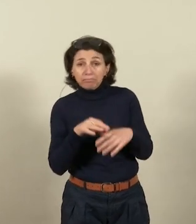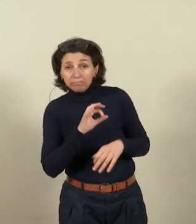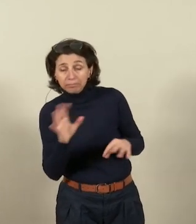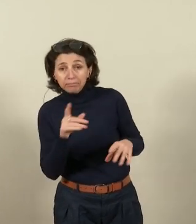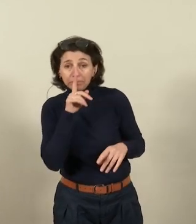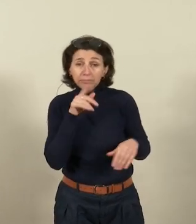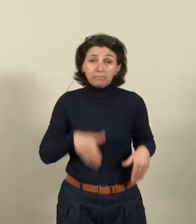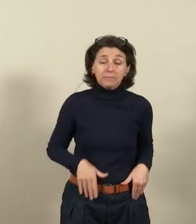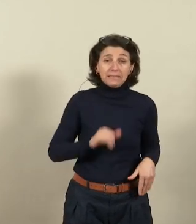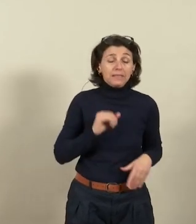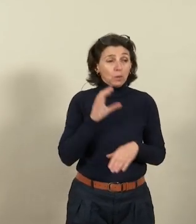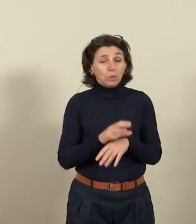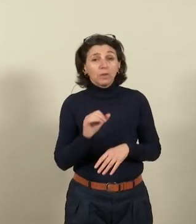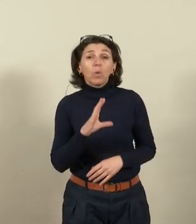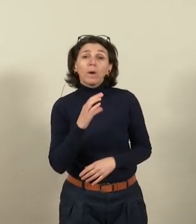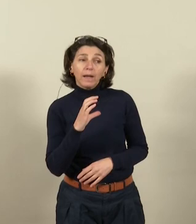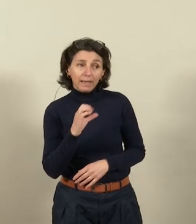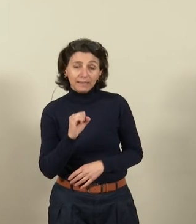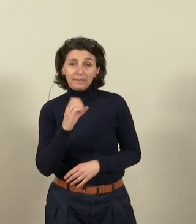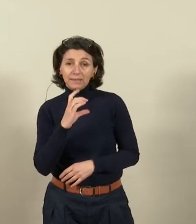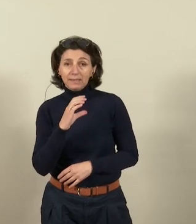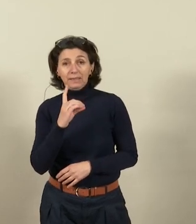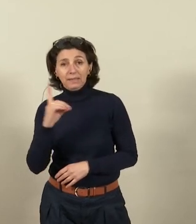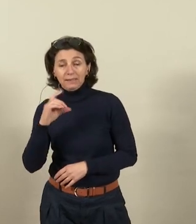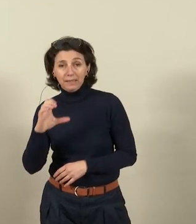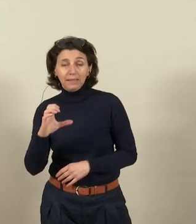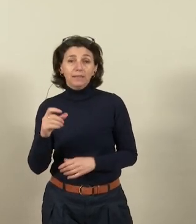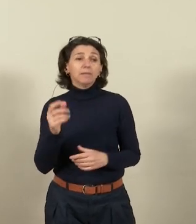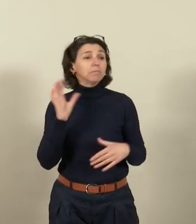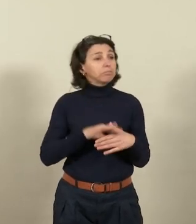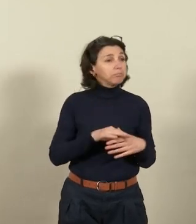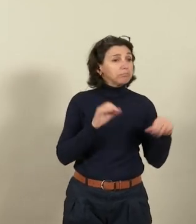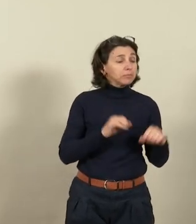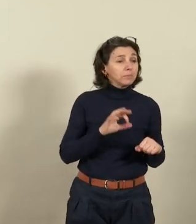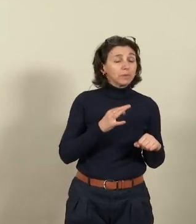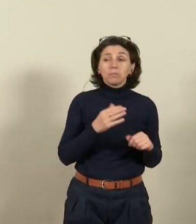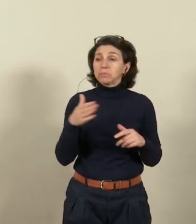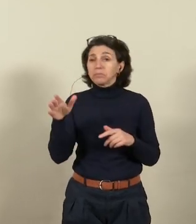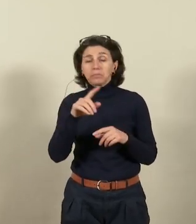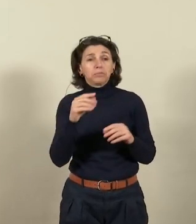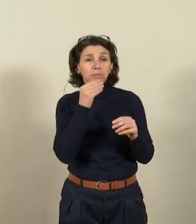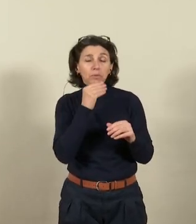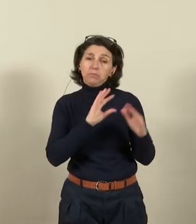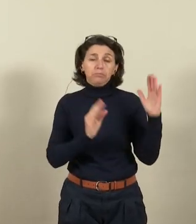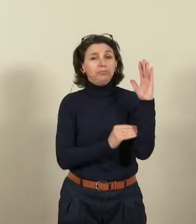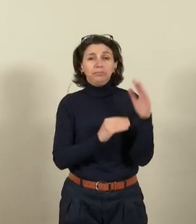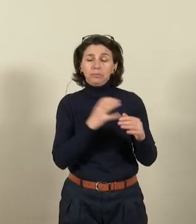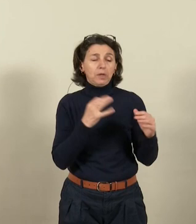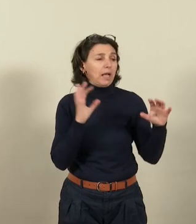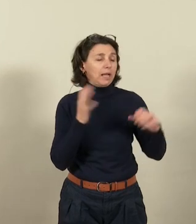contre osddc euh qui vote pour euh les autres groupes l'amendement est